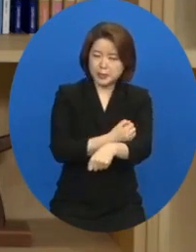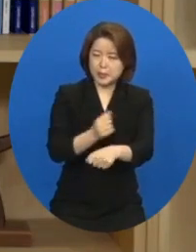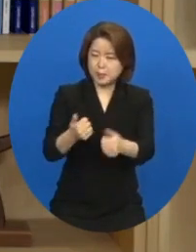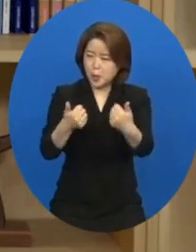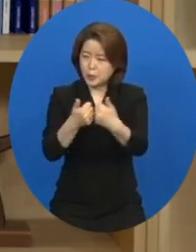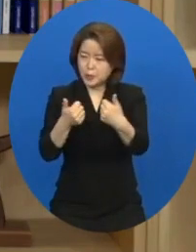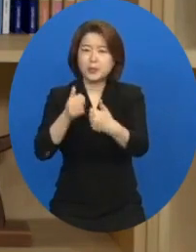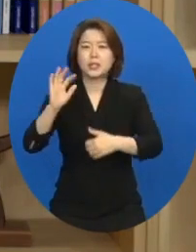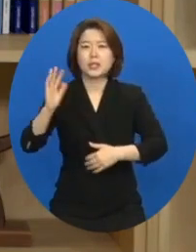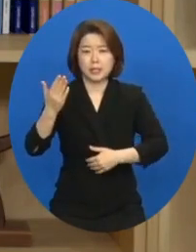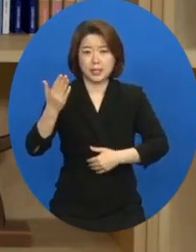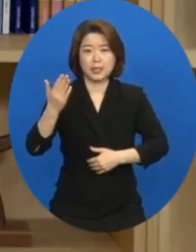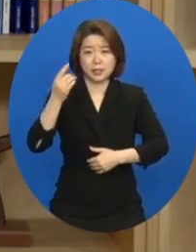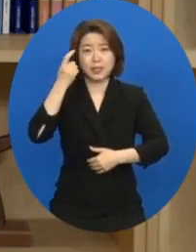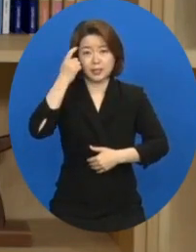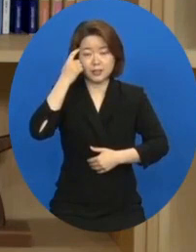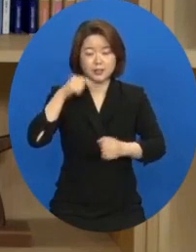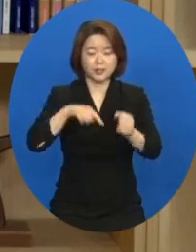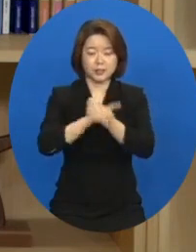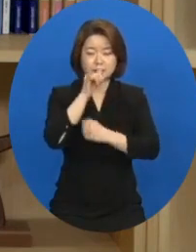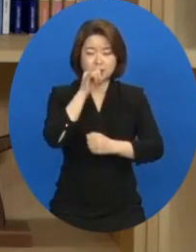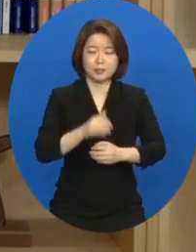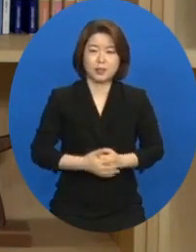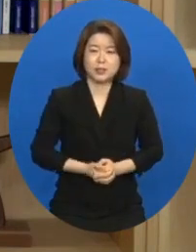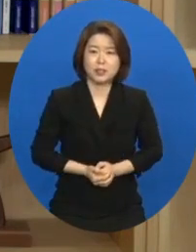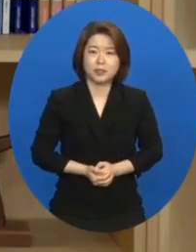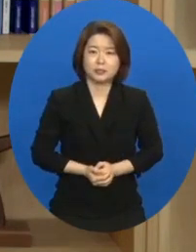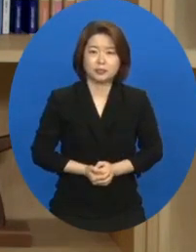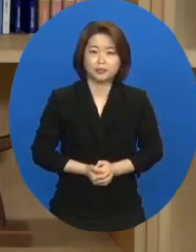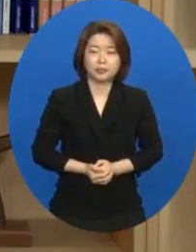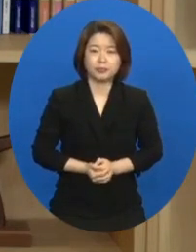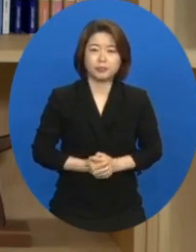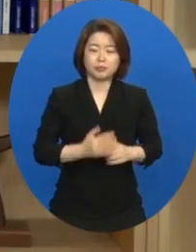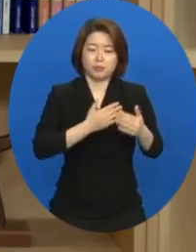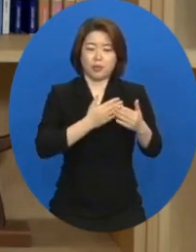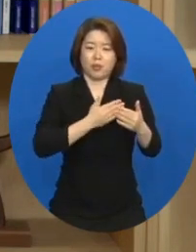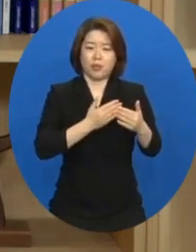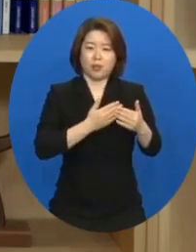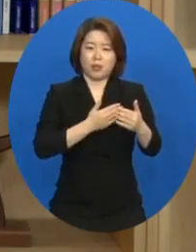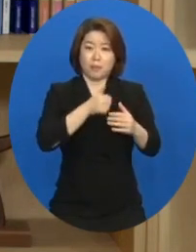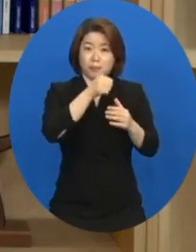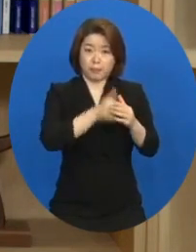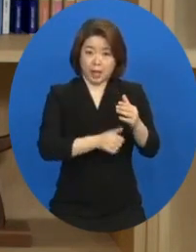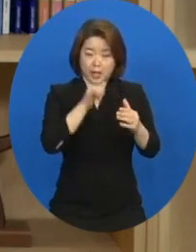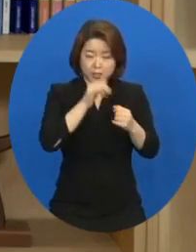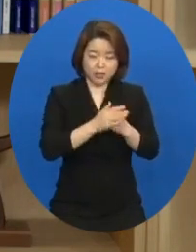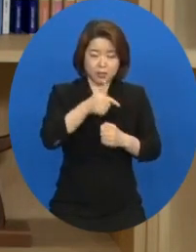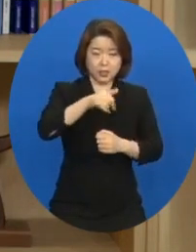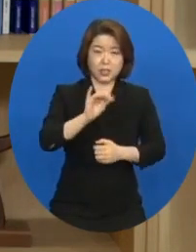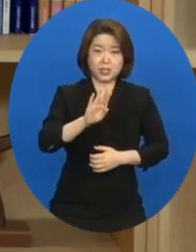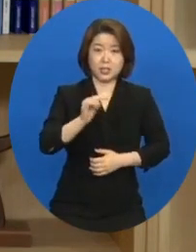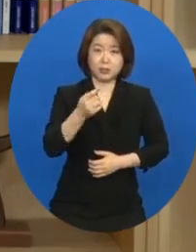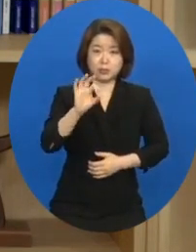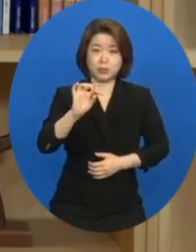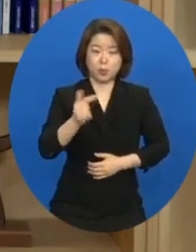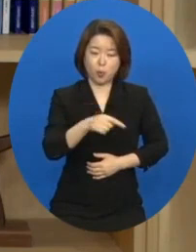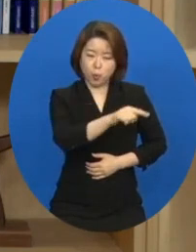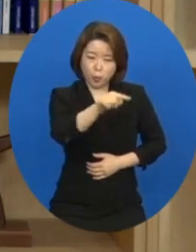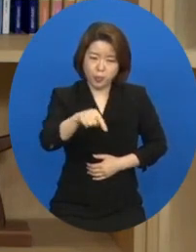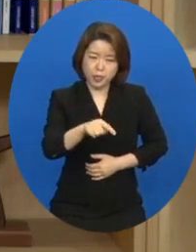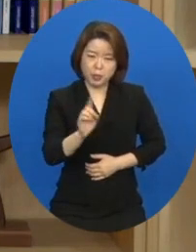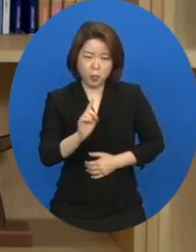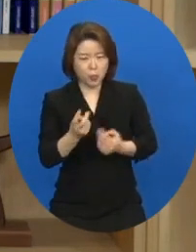싸움이라는 의미이기도 하죠 자 두려움에 빠져 있는 기본 족속을 어떻든지 도와야